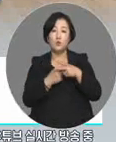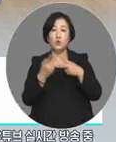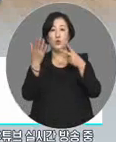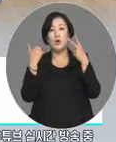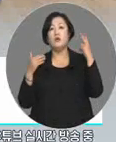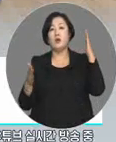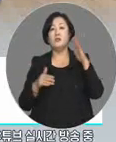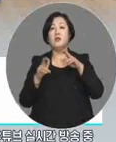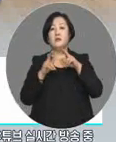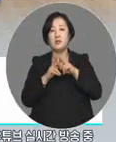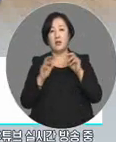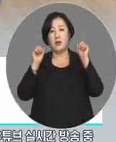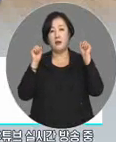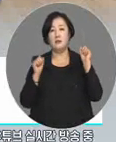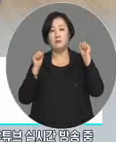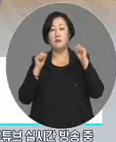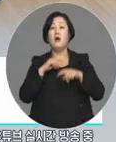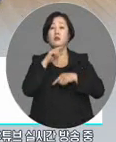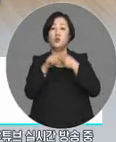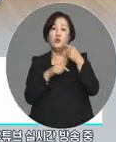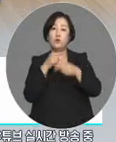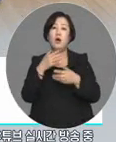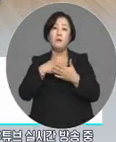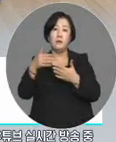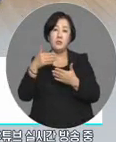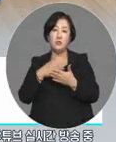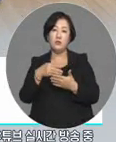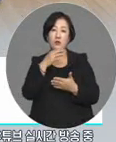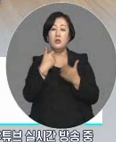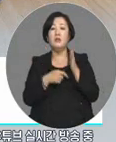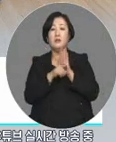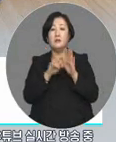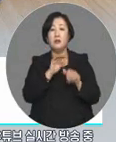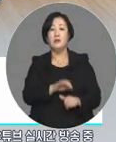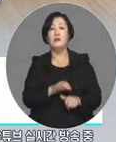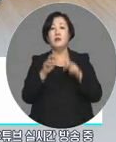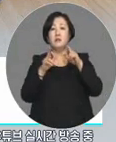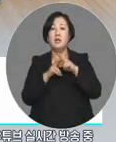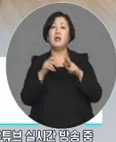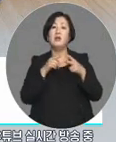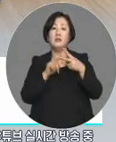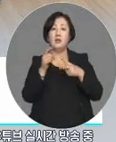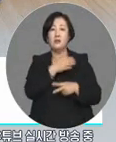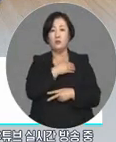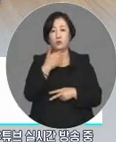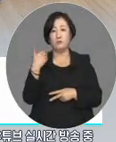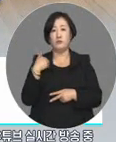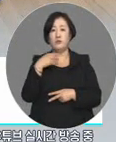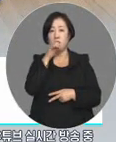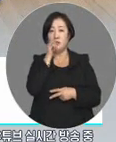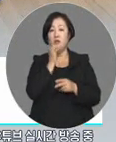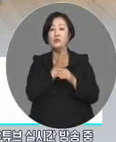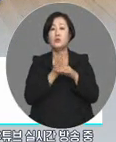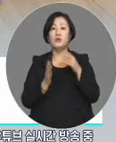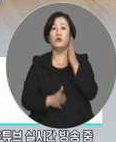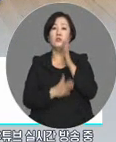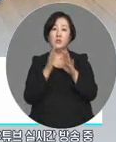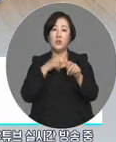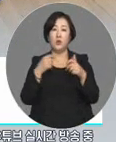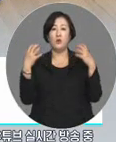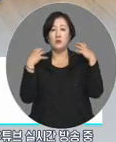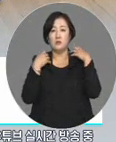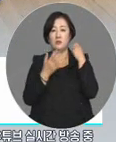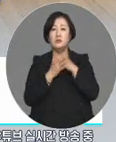초등학생들이 장애인 스포츠와 수어, 미술 작품을 통해 장애에 대한 이해 폭을 넓히고 있습니다. 시교육청이 장애